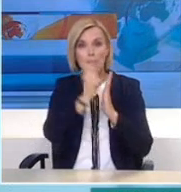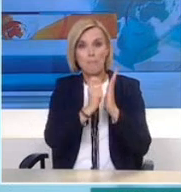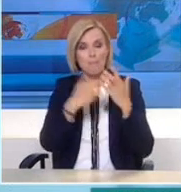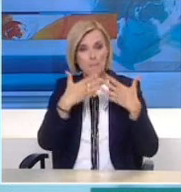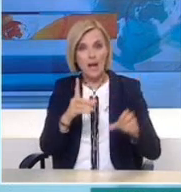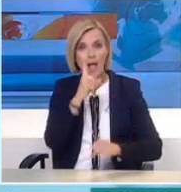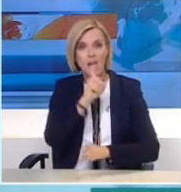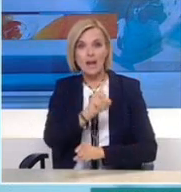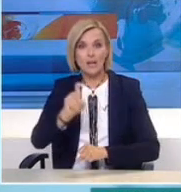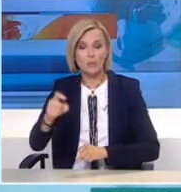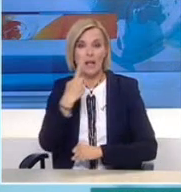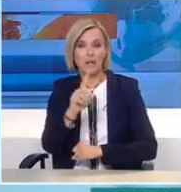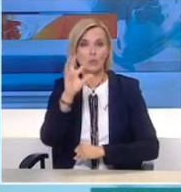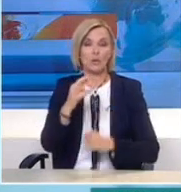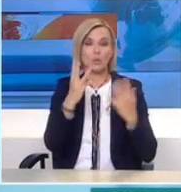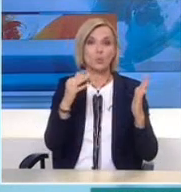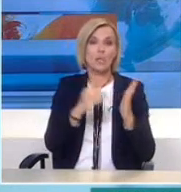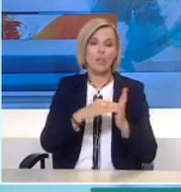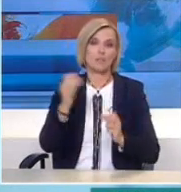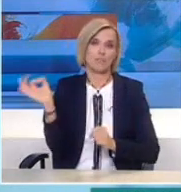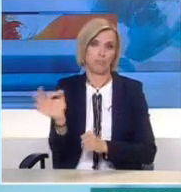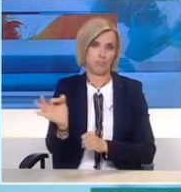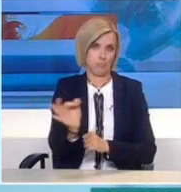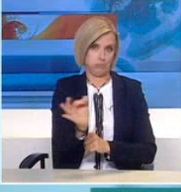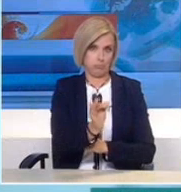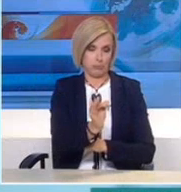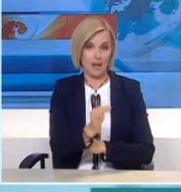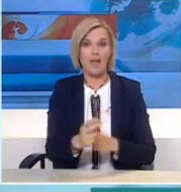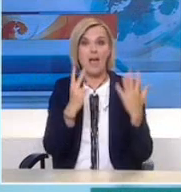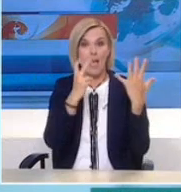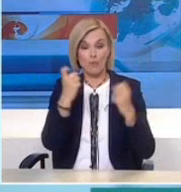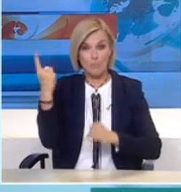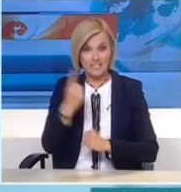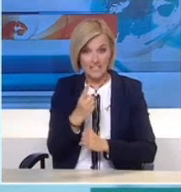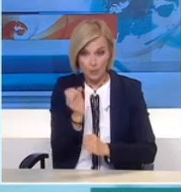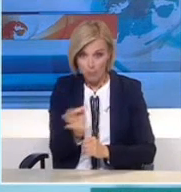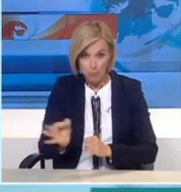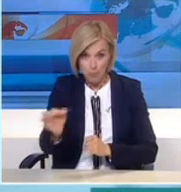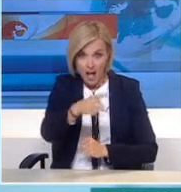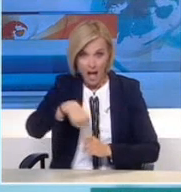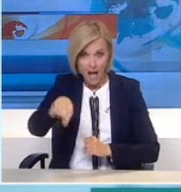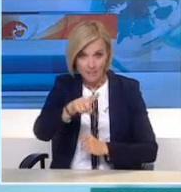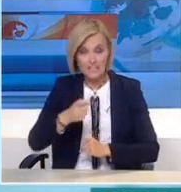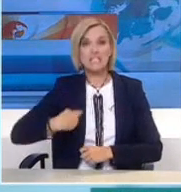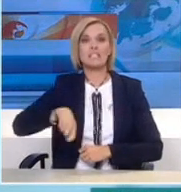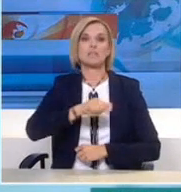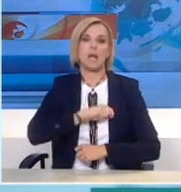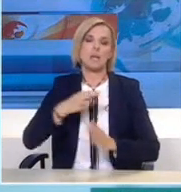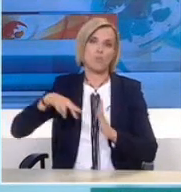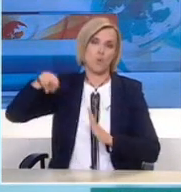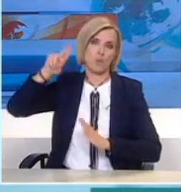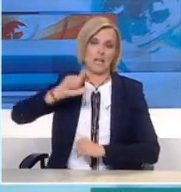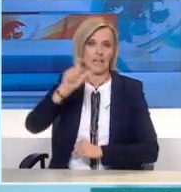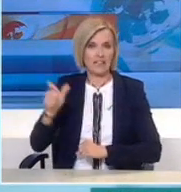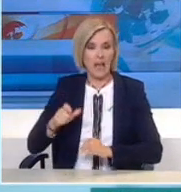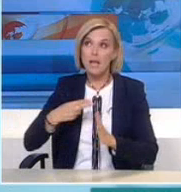από 1.158.000 περιπτώσεις. Περισσότερο από 70% των κρουσμάτων καταγράφονται στην Ισπανία, την